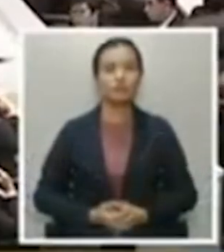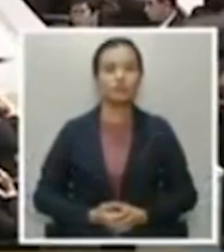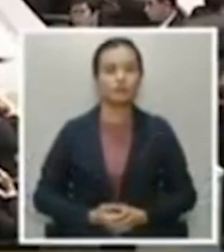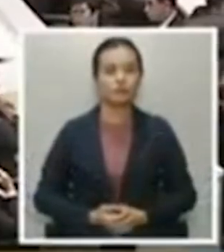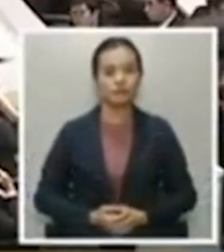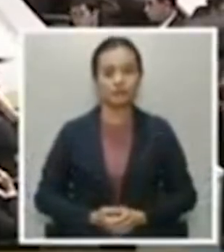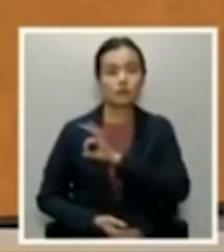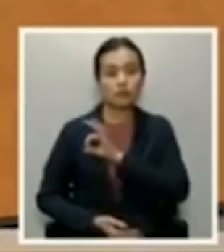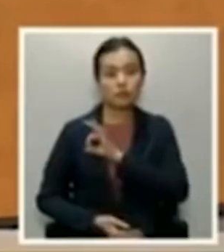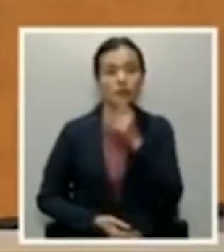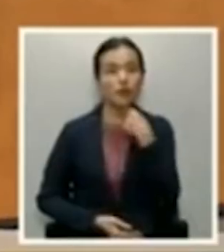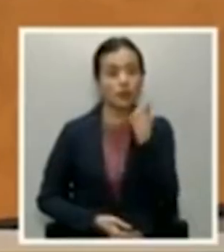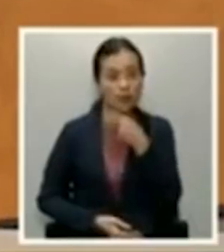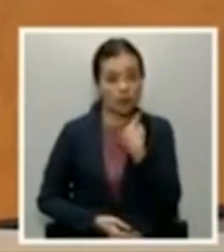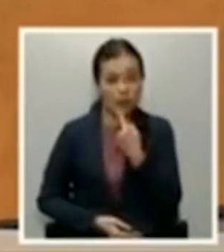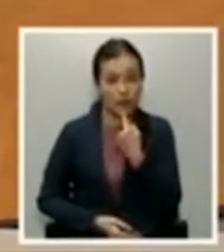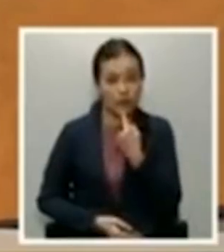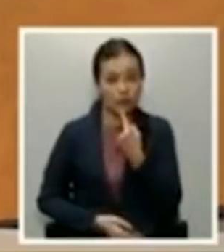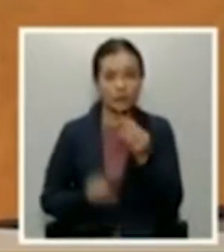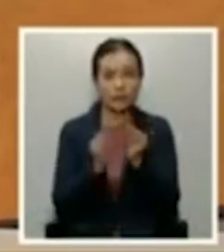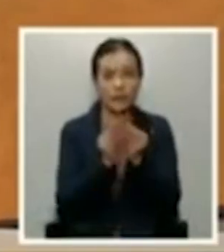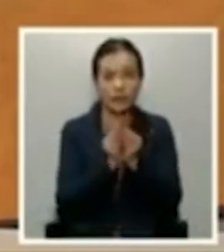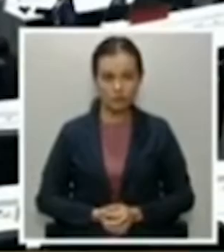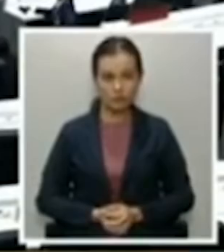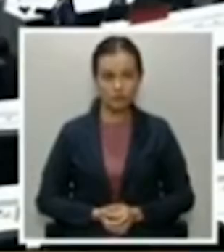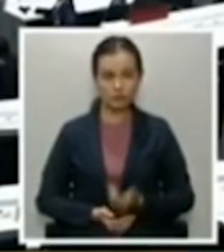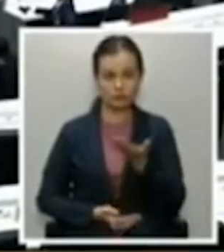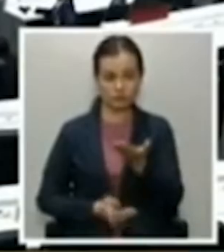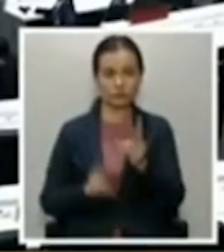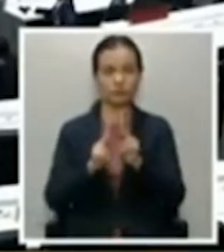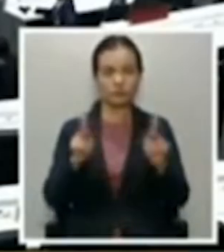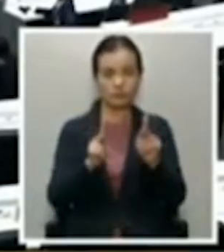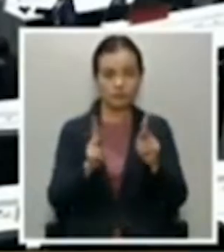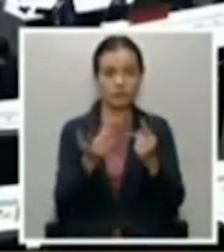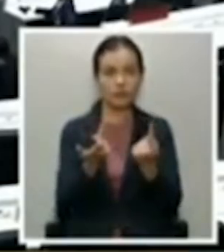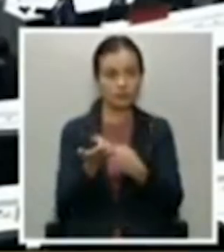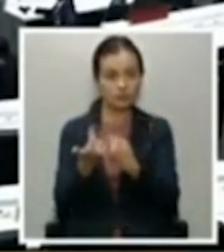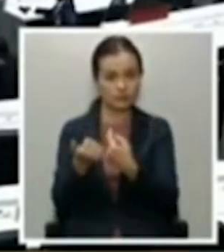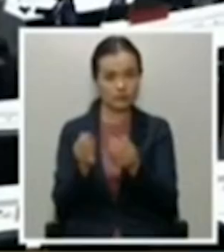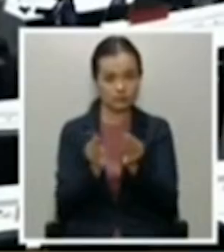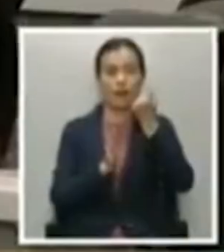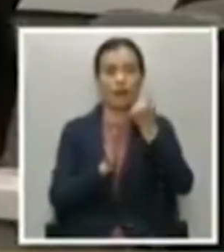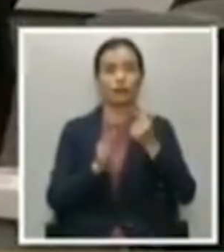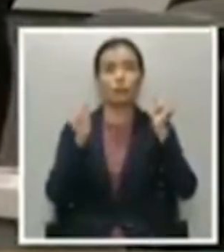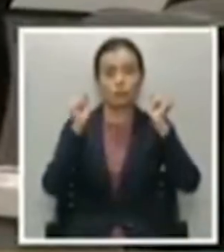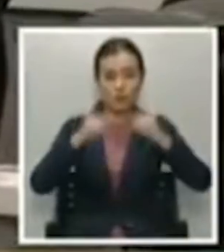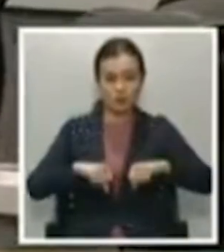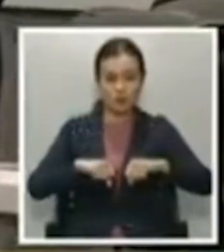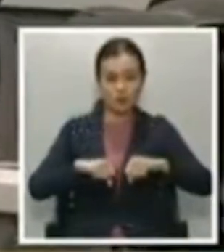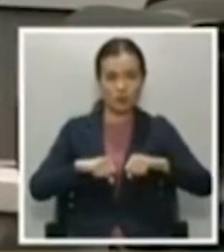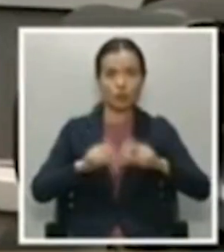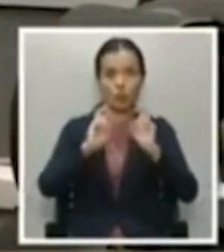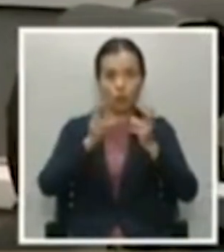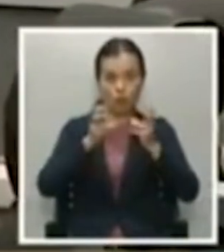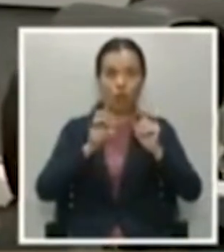ตับต้องชี้แจงโดยมีงูเห่าหลายสีอีก10เป็นของแถมโชว์ให้ฝ่ายค้านเจ็บใจต้องรีบไปเคลียร์งู